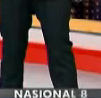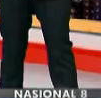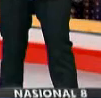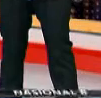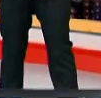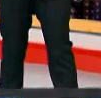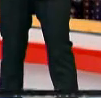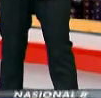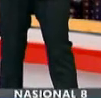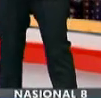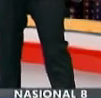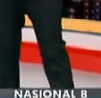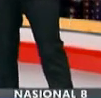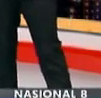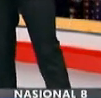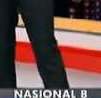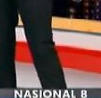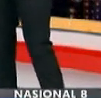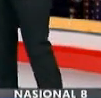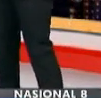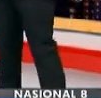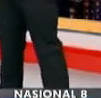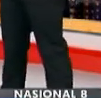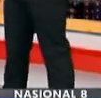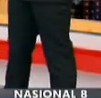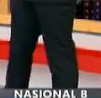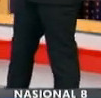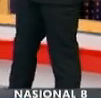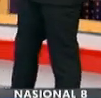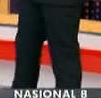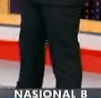Nasional 8, 28 April berikut antara paparan utama.